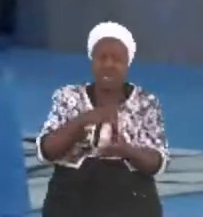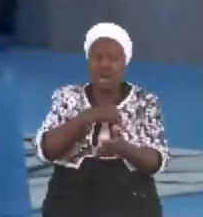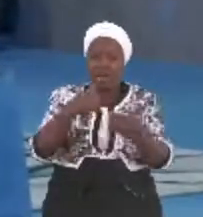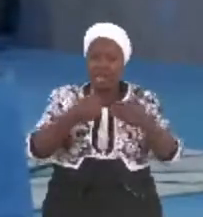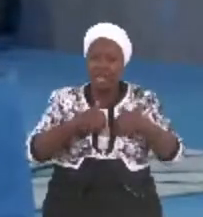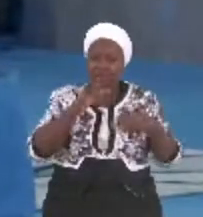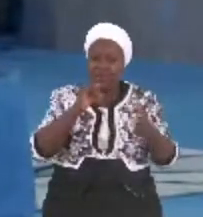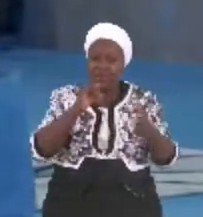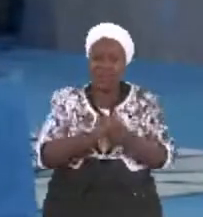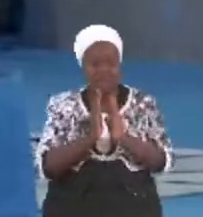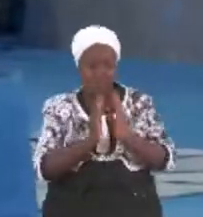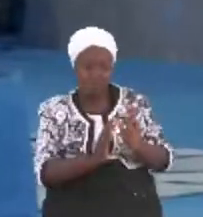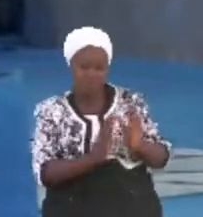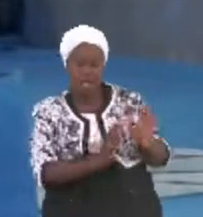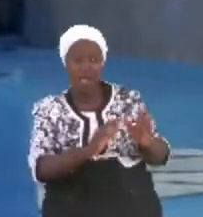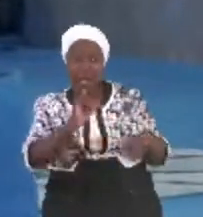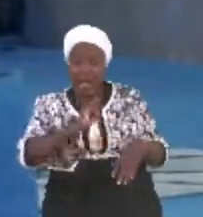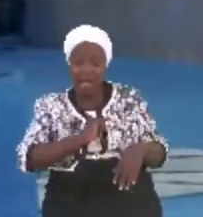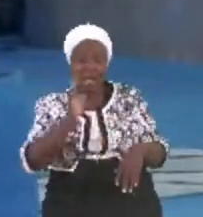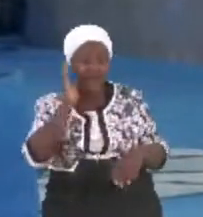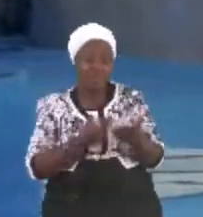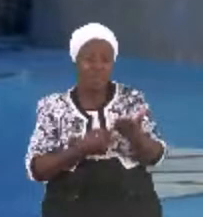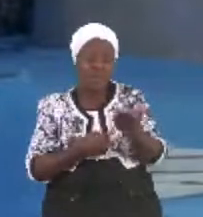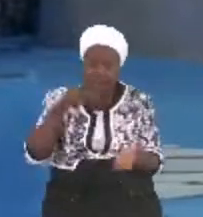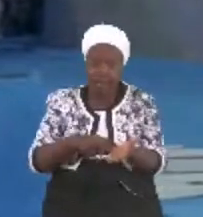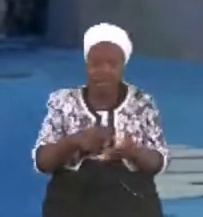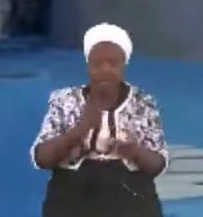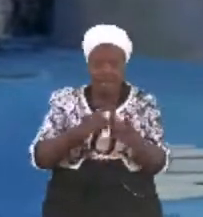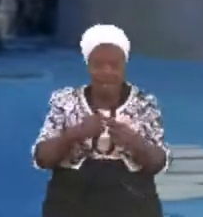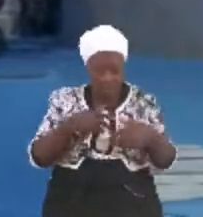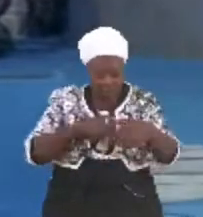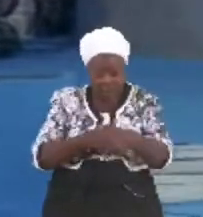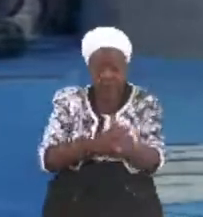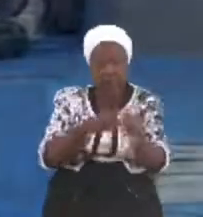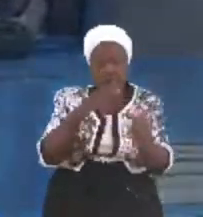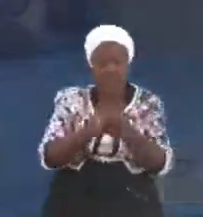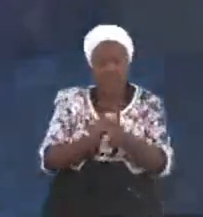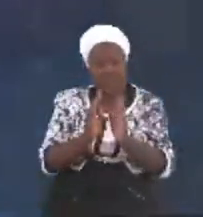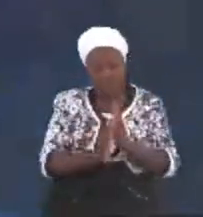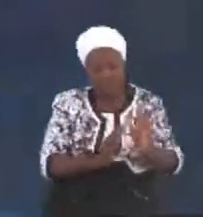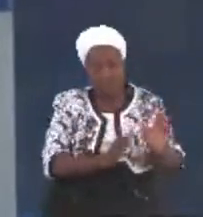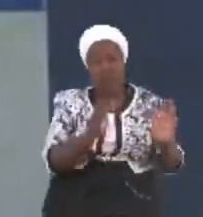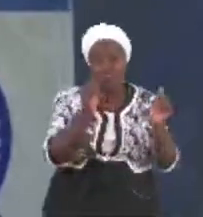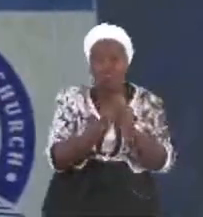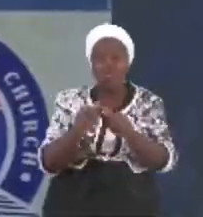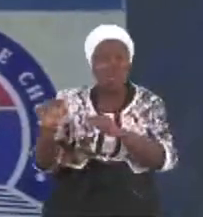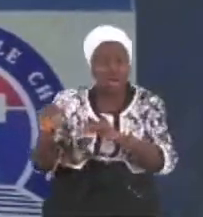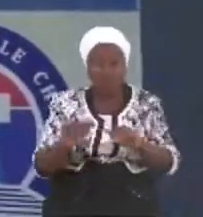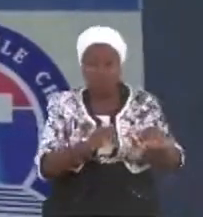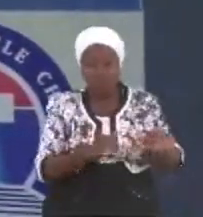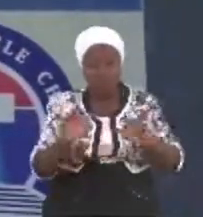eu l'intention, je me lèverai. Et maintenant, l'intention a été suivie d'une